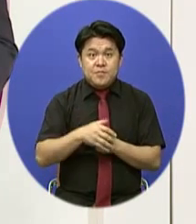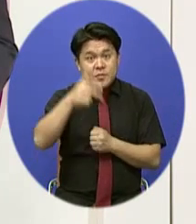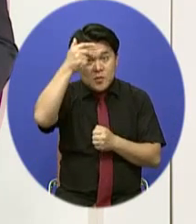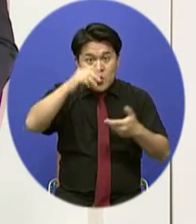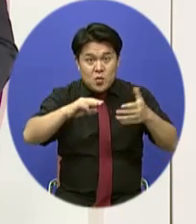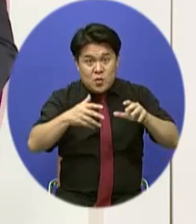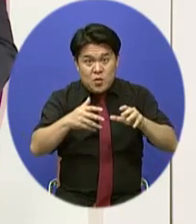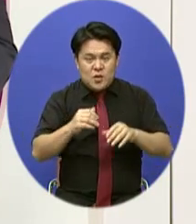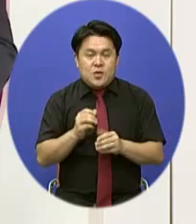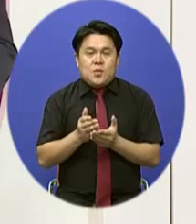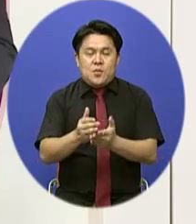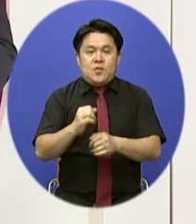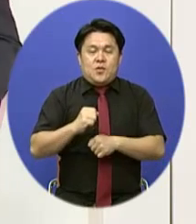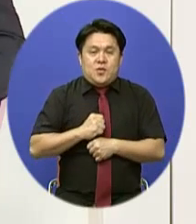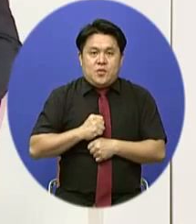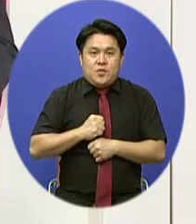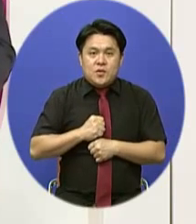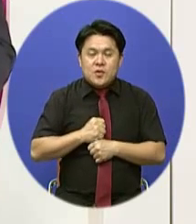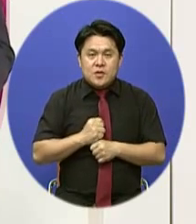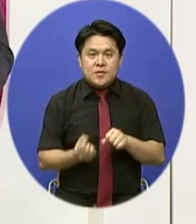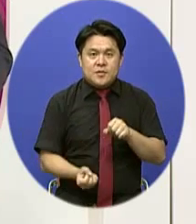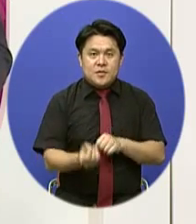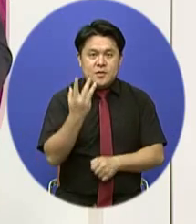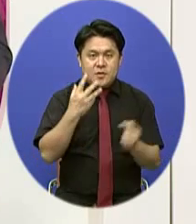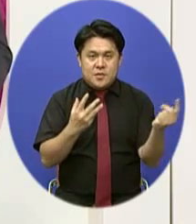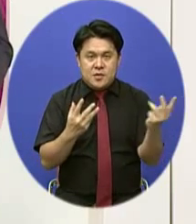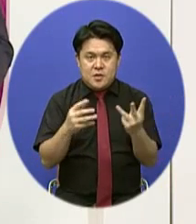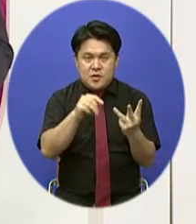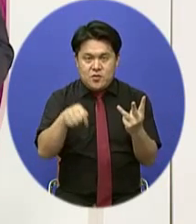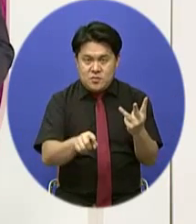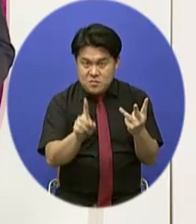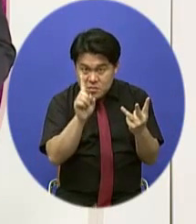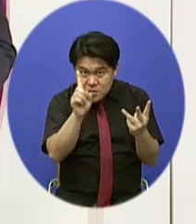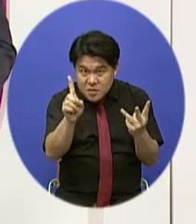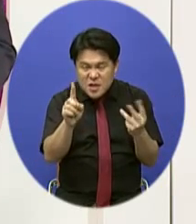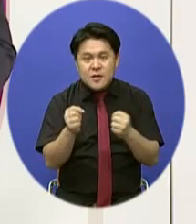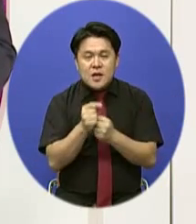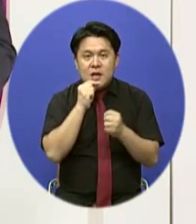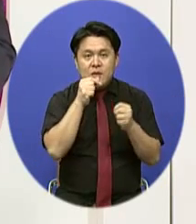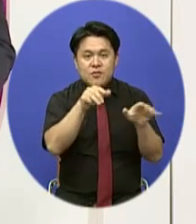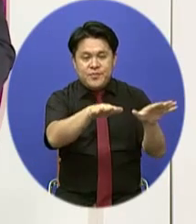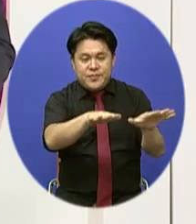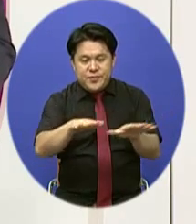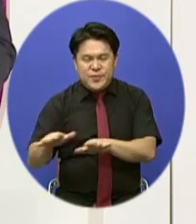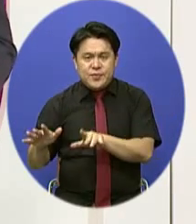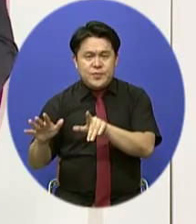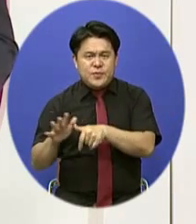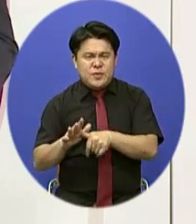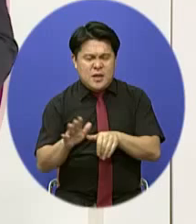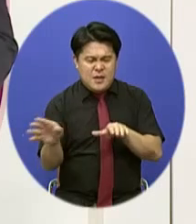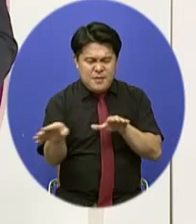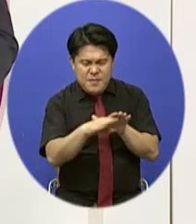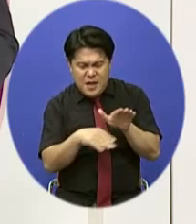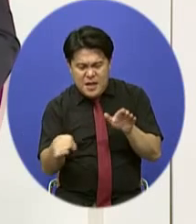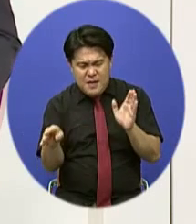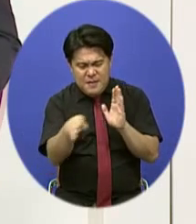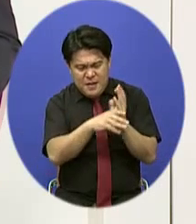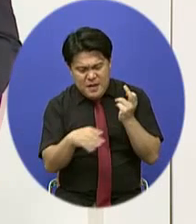승첩자의 승첩지의 하나인 곳입니다. 썰물 때 물을 따라 해벽에 부딪혀 요란한 울음소리 같이